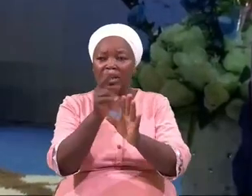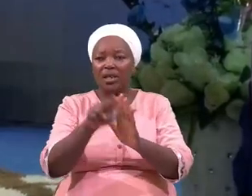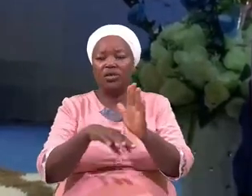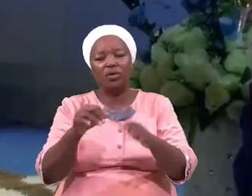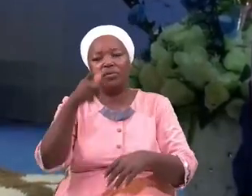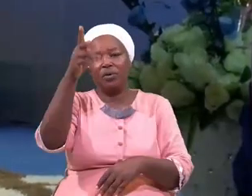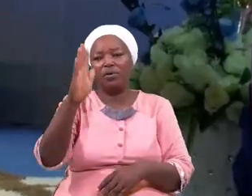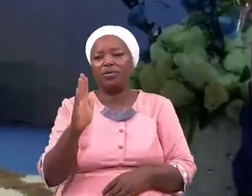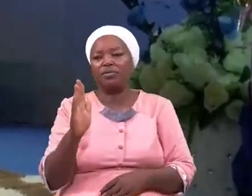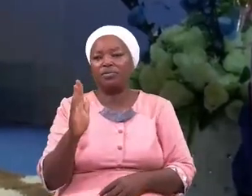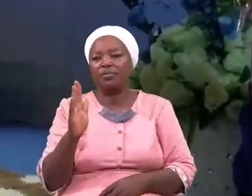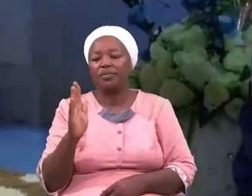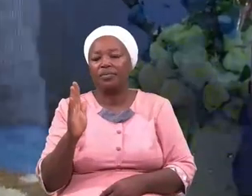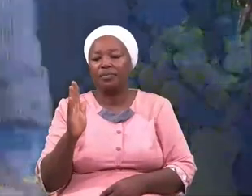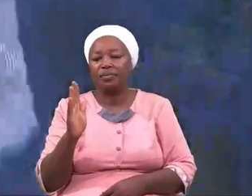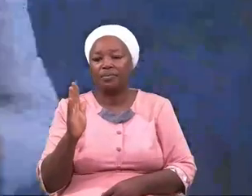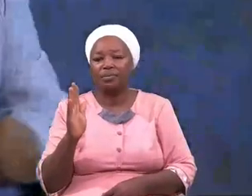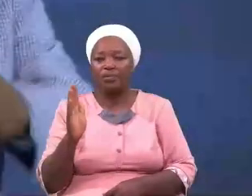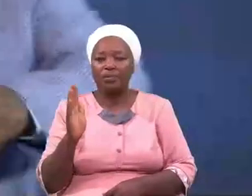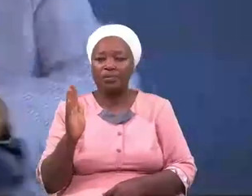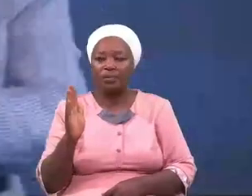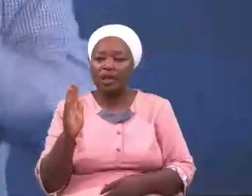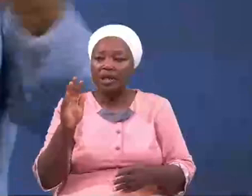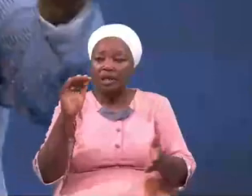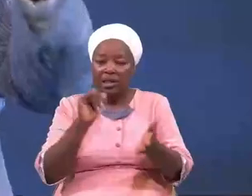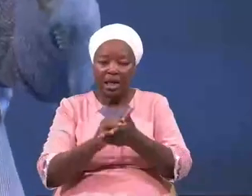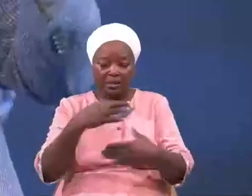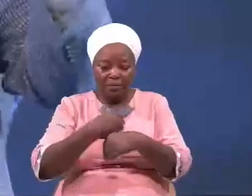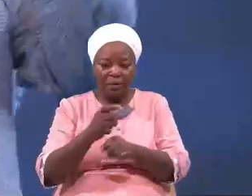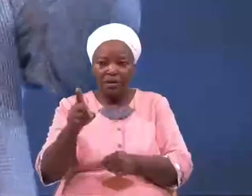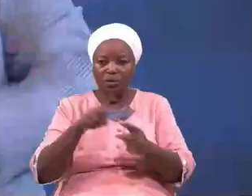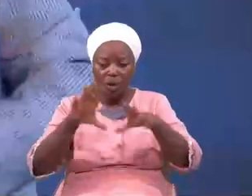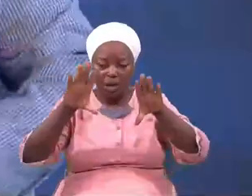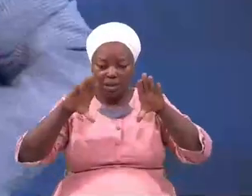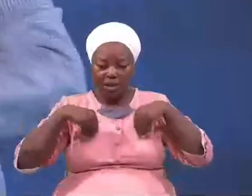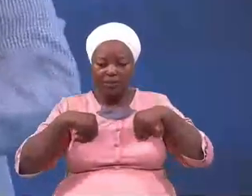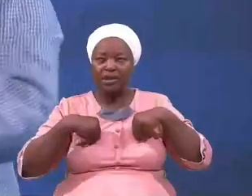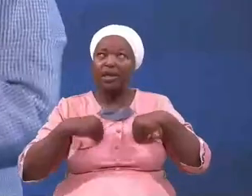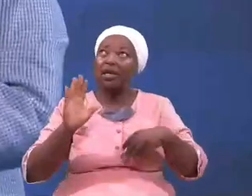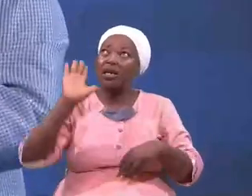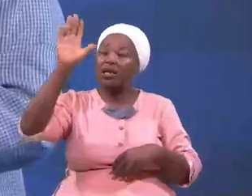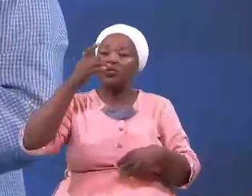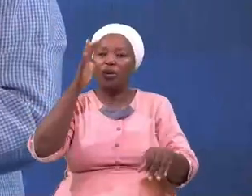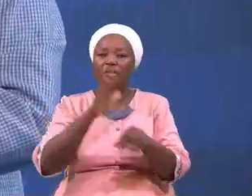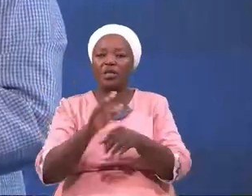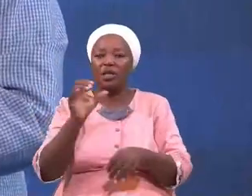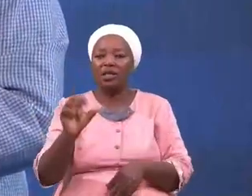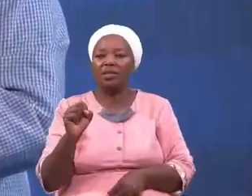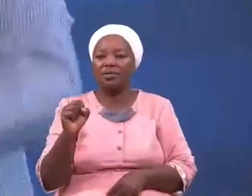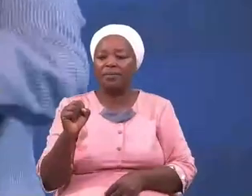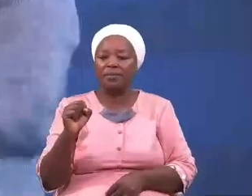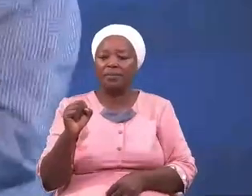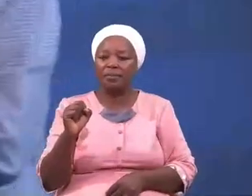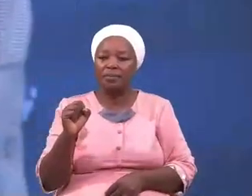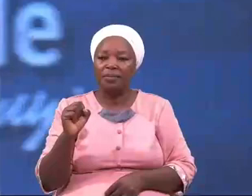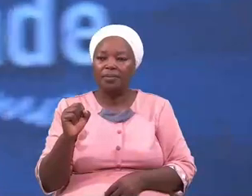Votre foi est fondée et ancrée à la fidélité de Dieu. Cela vous fait accepter toutes ses